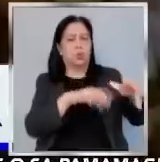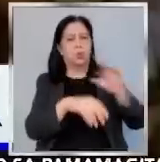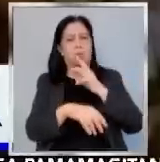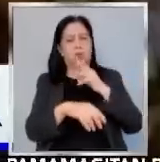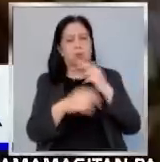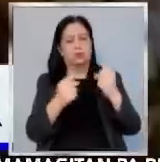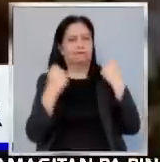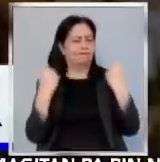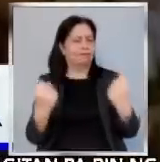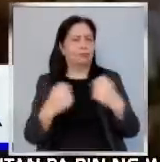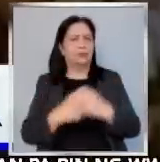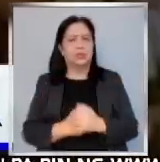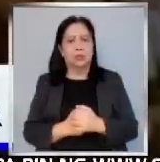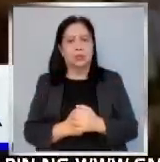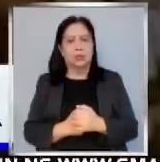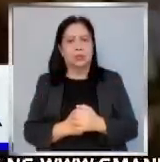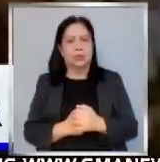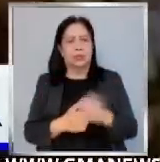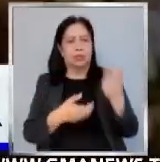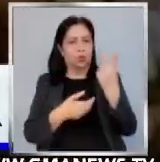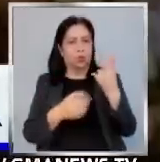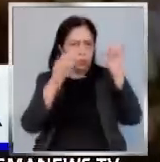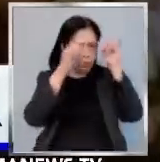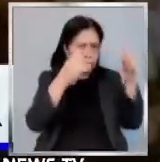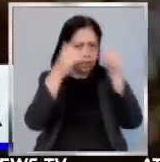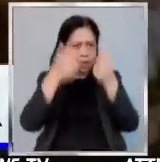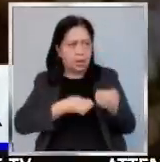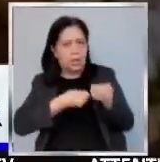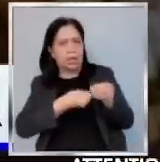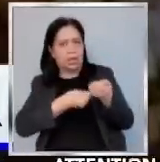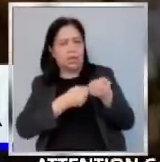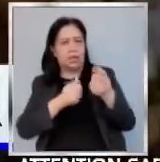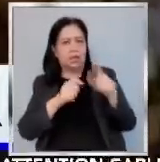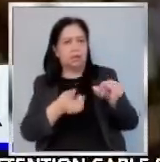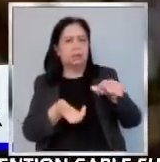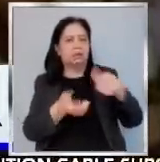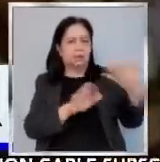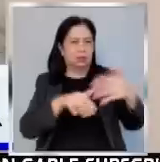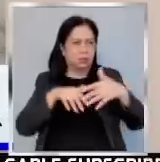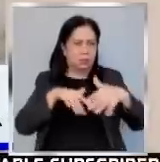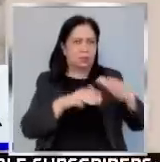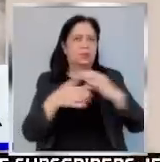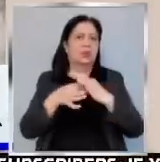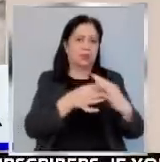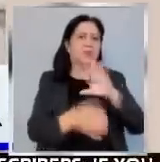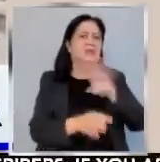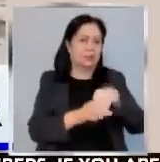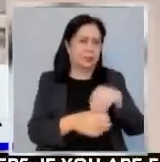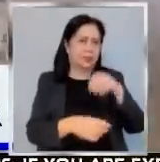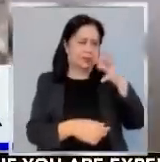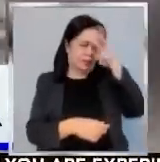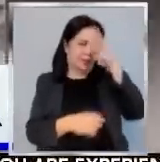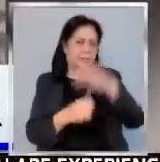malakas. May dalawa yung hawak niyang baka. Opo, yung namatay po. Kaya para sa pasilang namatay. Higit